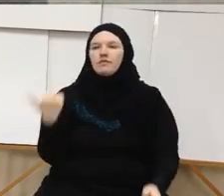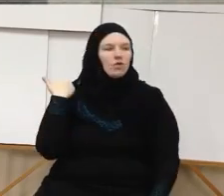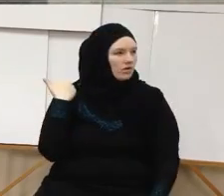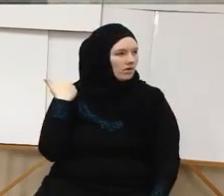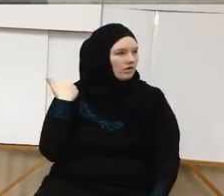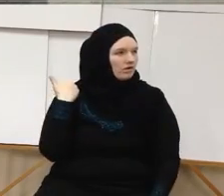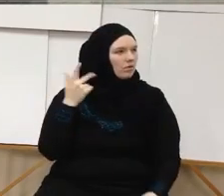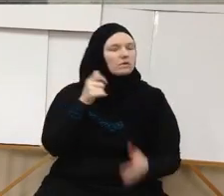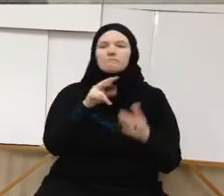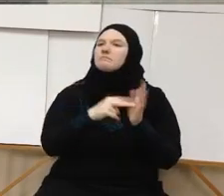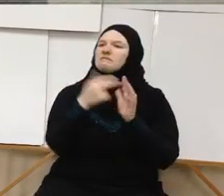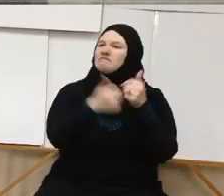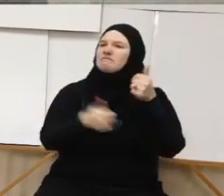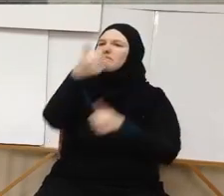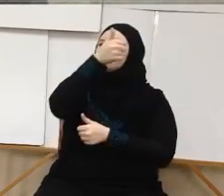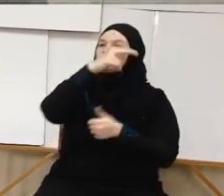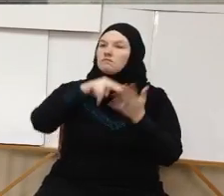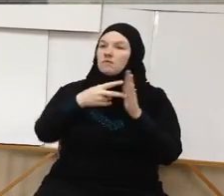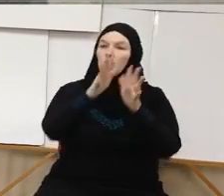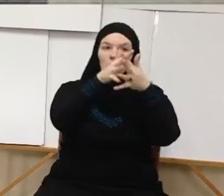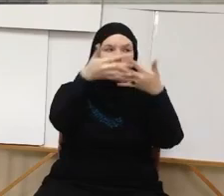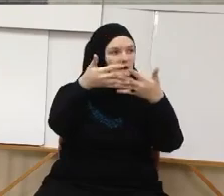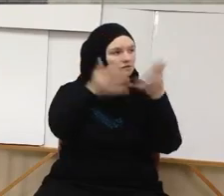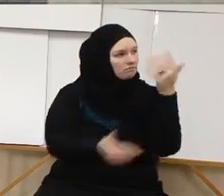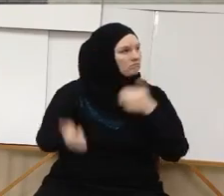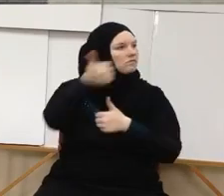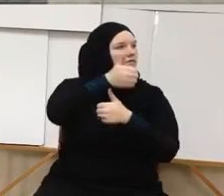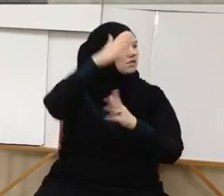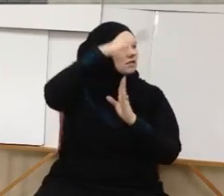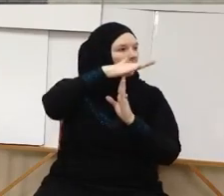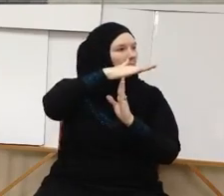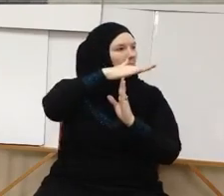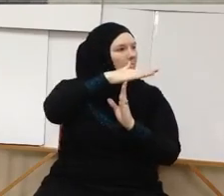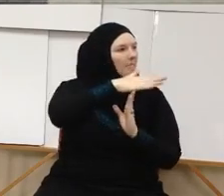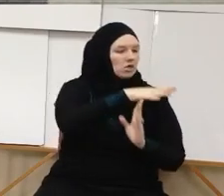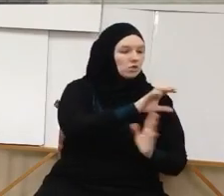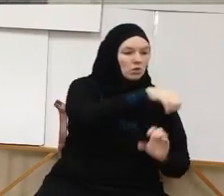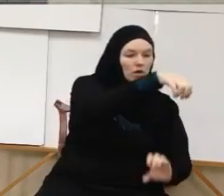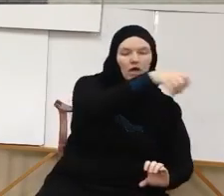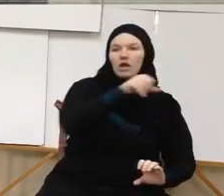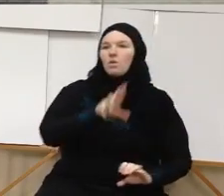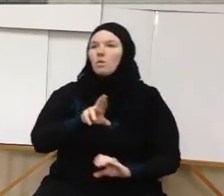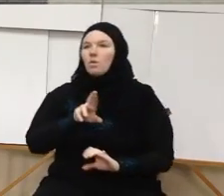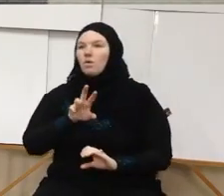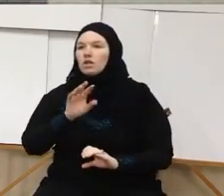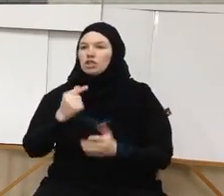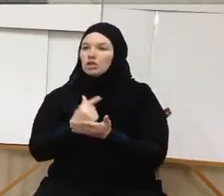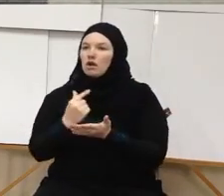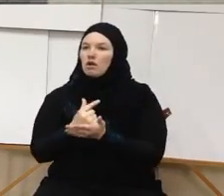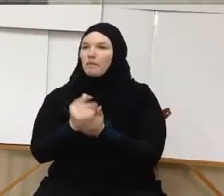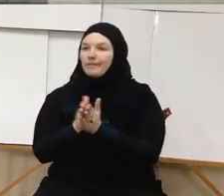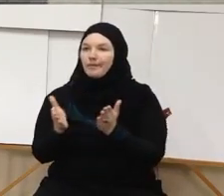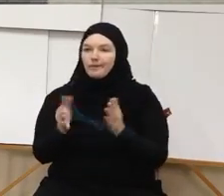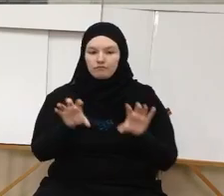Supersedes means what? مُهَيْمِنًا. It is the criterion by which you judge what in these references